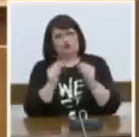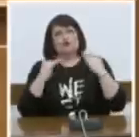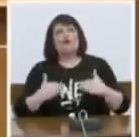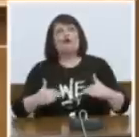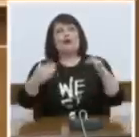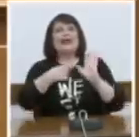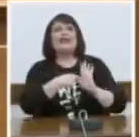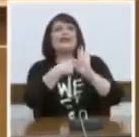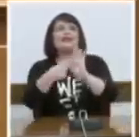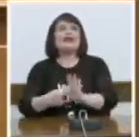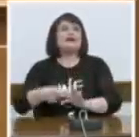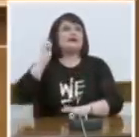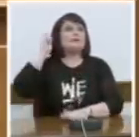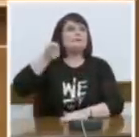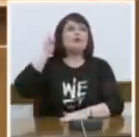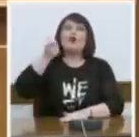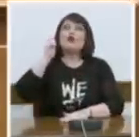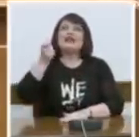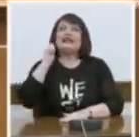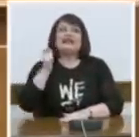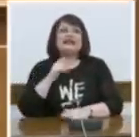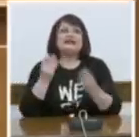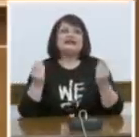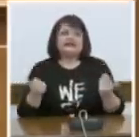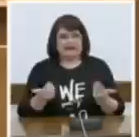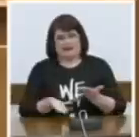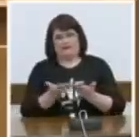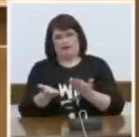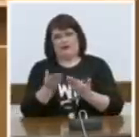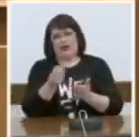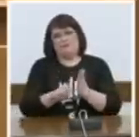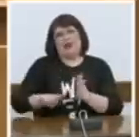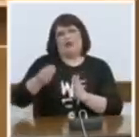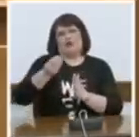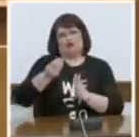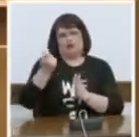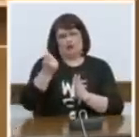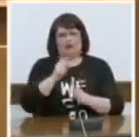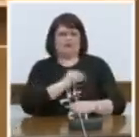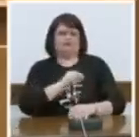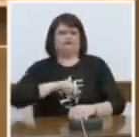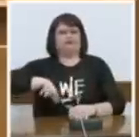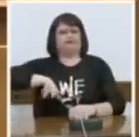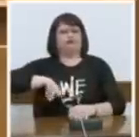πολιτικές συνεισφέρουν όχι μόνο στην εσχροκέρδεια, αλλά και στον πληθωρισμό. Πλήττουν δηλαδή από δύο πλευρές το εισόδημα των πολιτών.